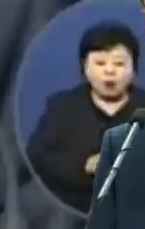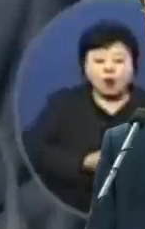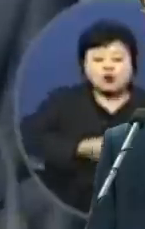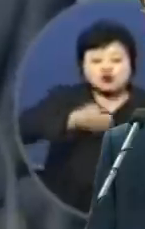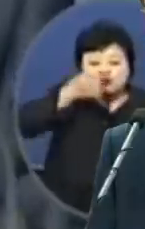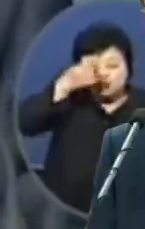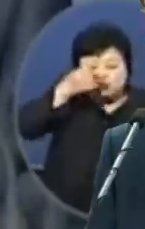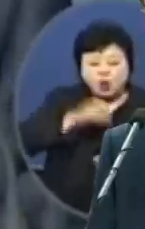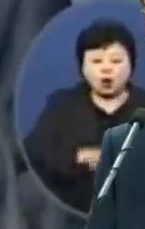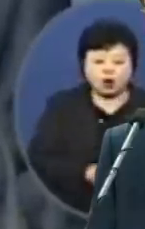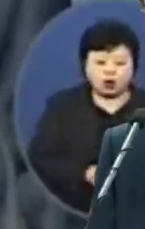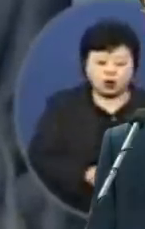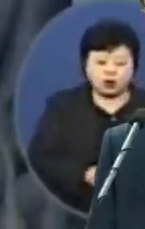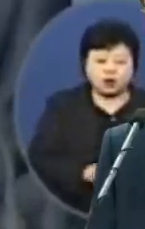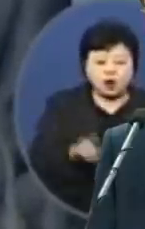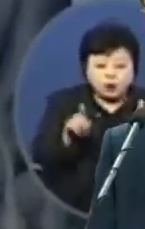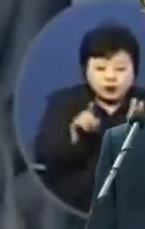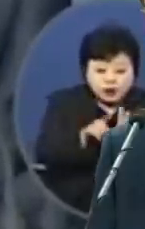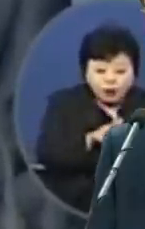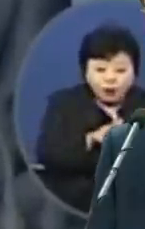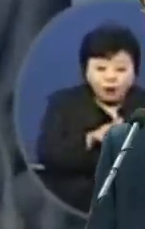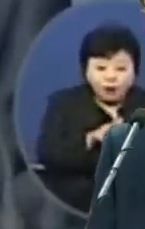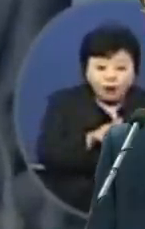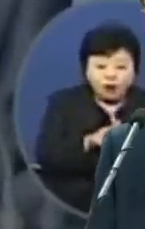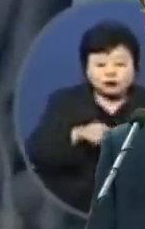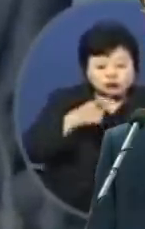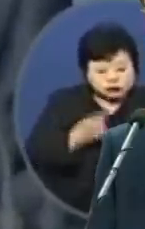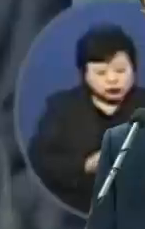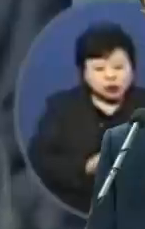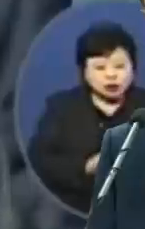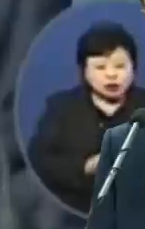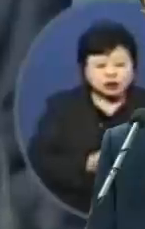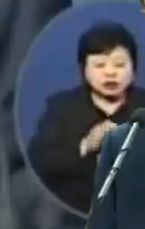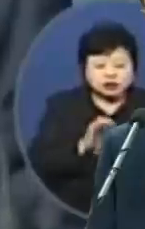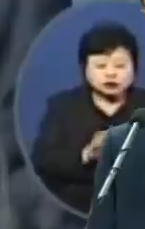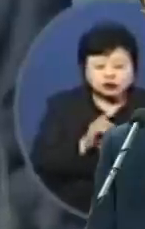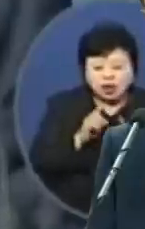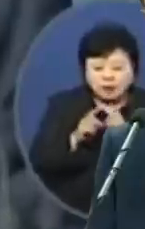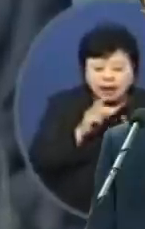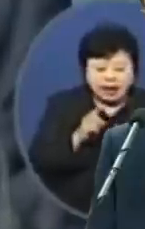꿈꾸고 믿고 우연히 친구들과 말하는 것이